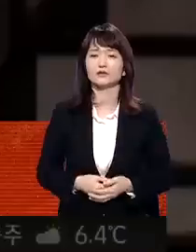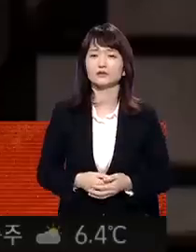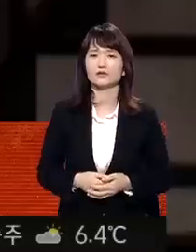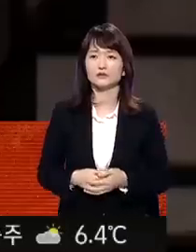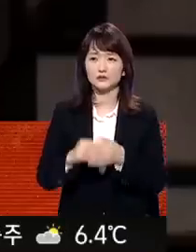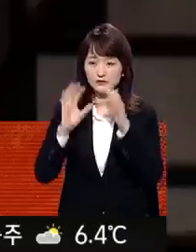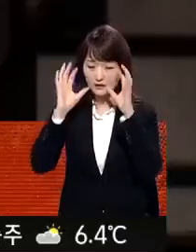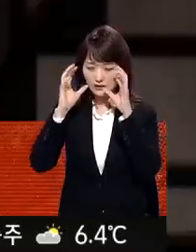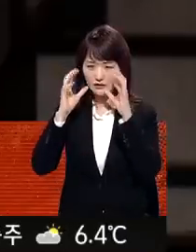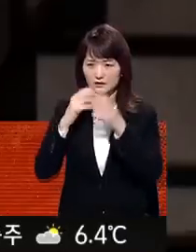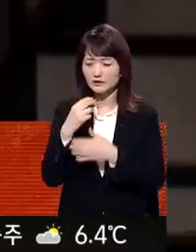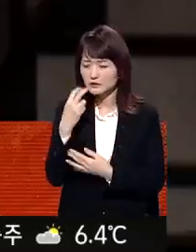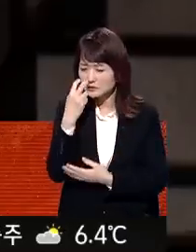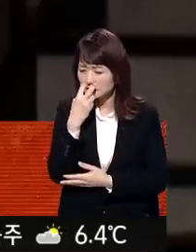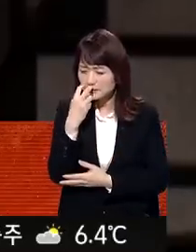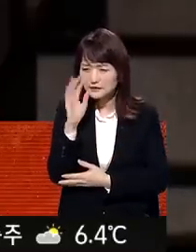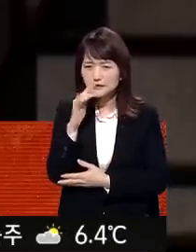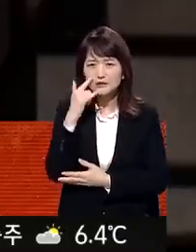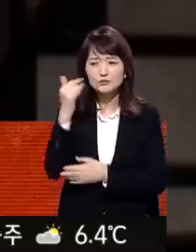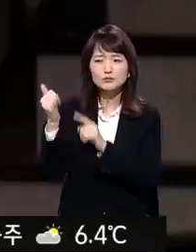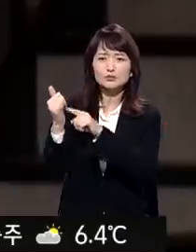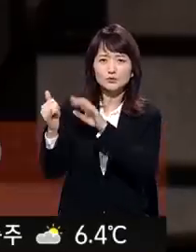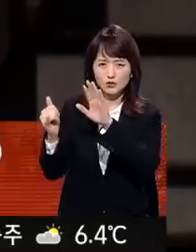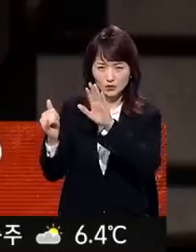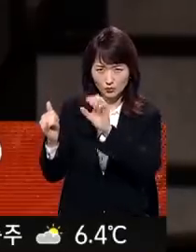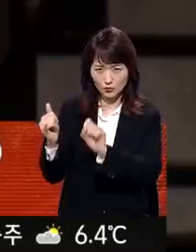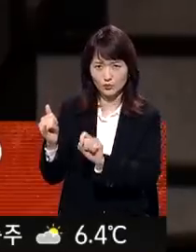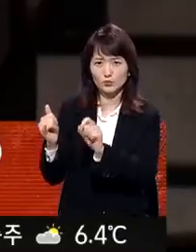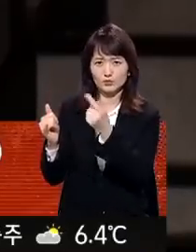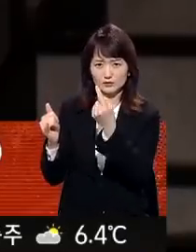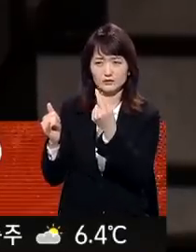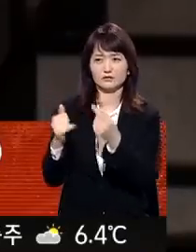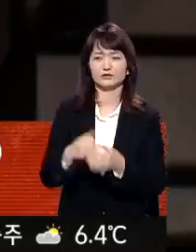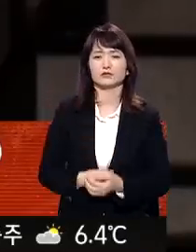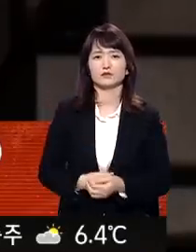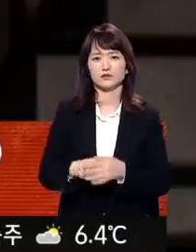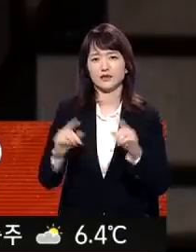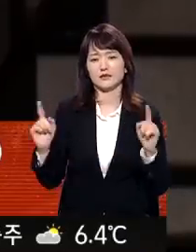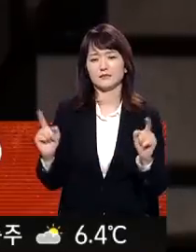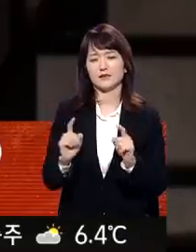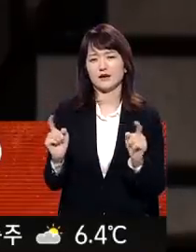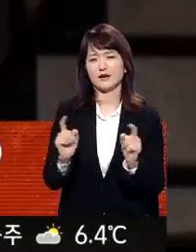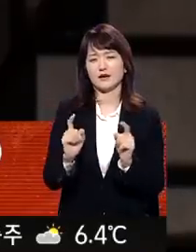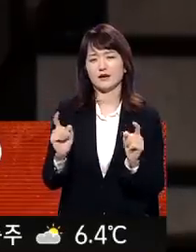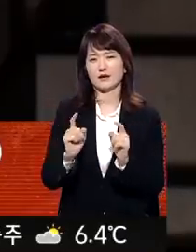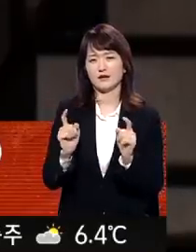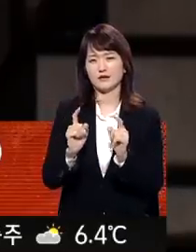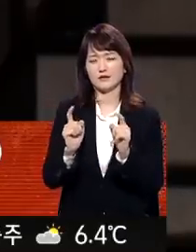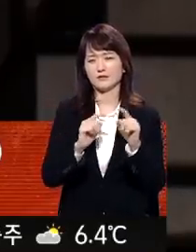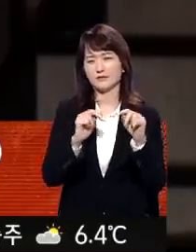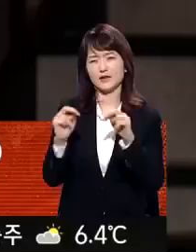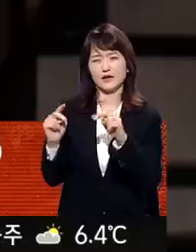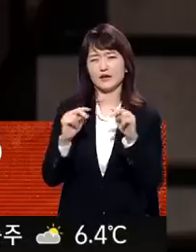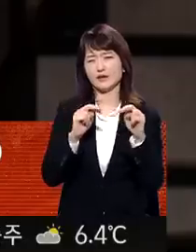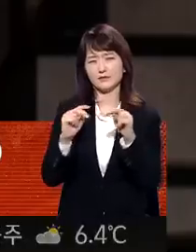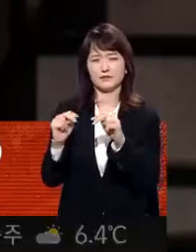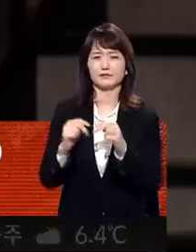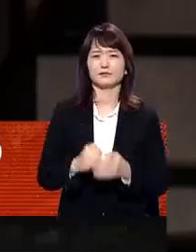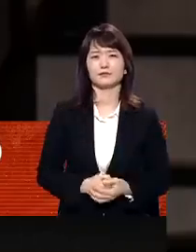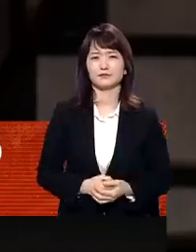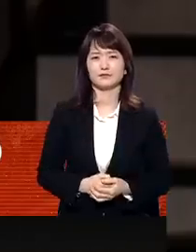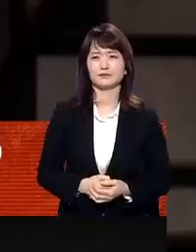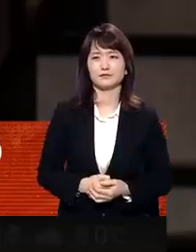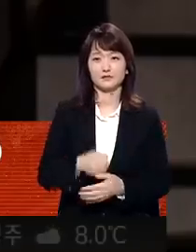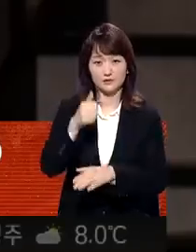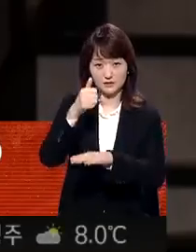오히려 아이를 지키지 않는 부모에게 문제가 있느냐 이런 어떤 갑론을박이 지금 나오고 있는 상황이기 때문에 한번